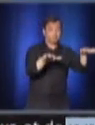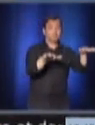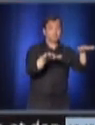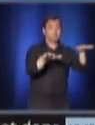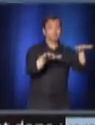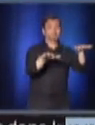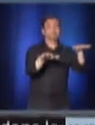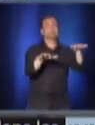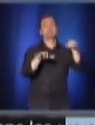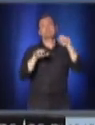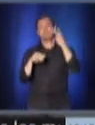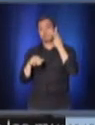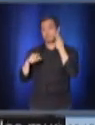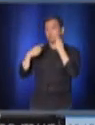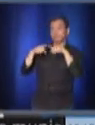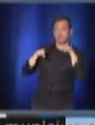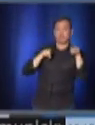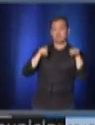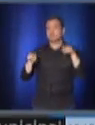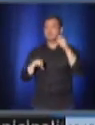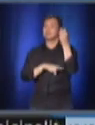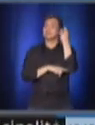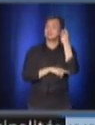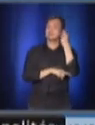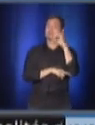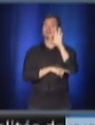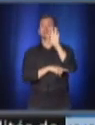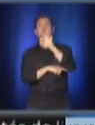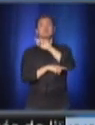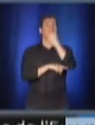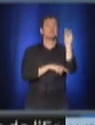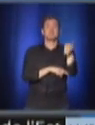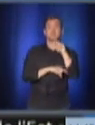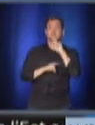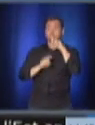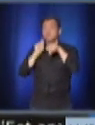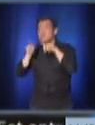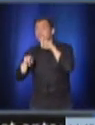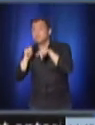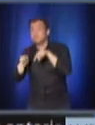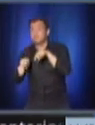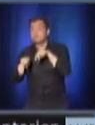c'est pas plus de 95 % c'est par les gouttelettes.